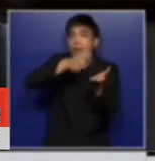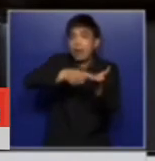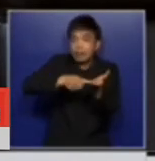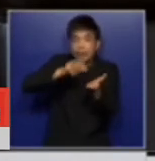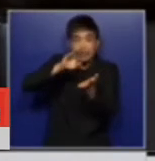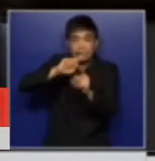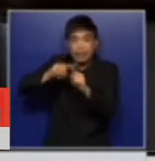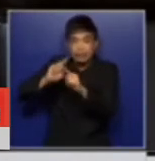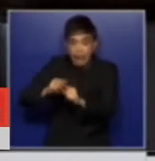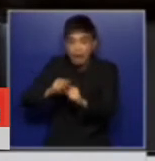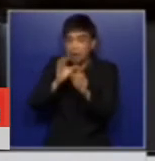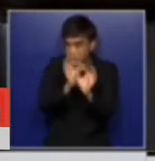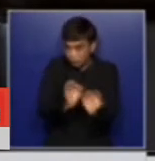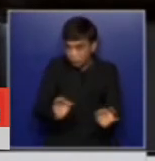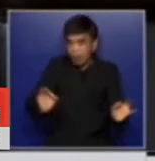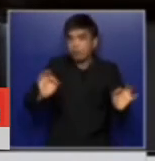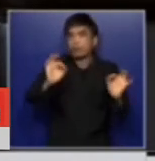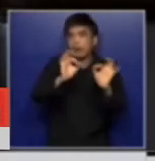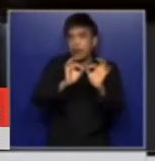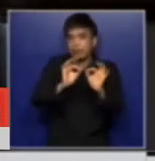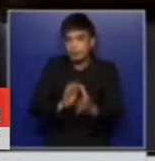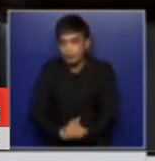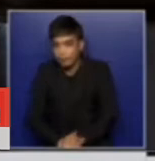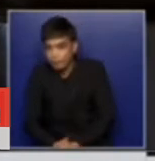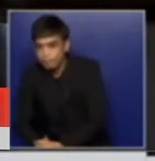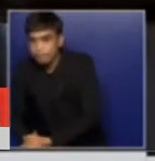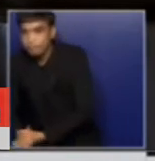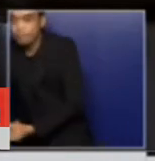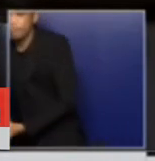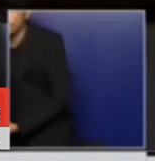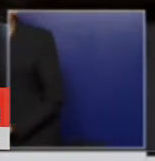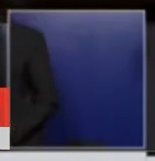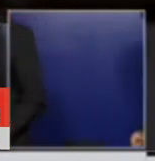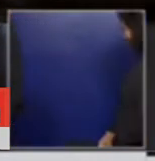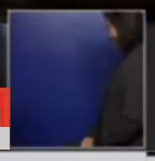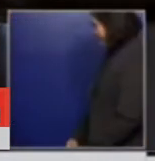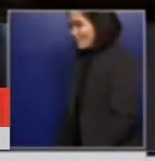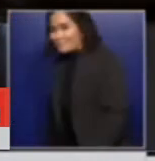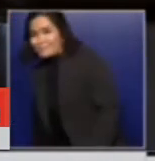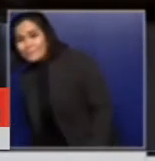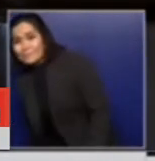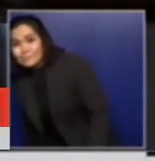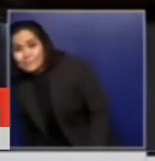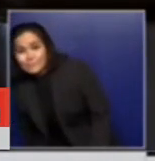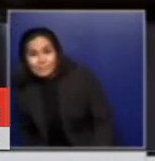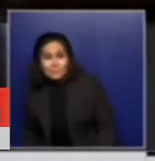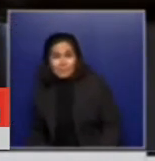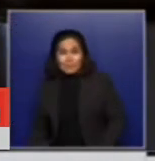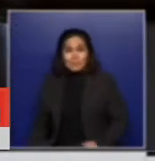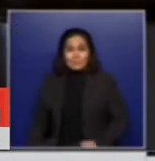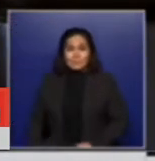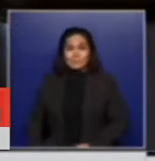านท่านประธานที่เคารพครับเมื่อประมาณเดือน2เดือนที่ผ่านมาผม